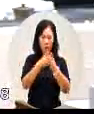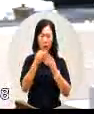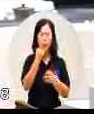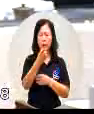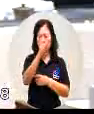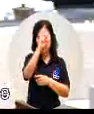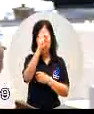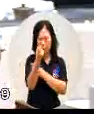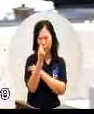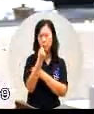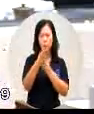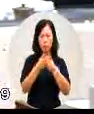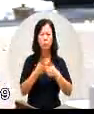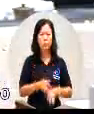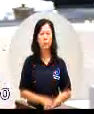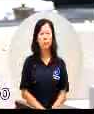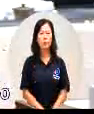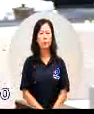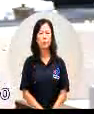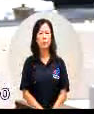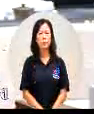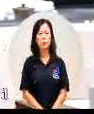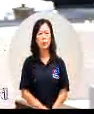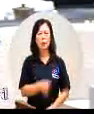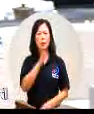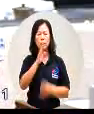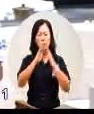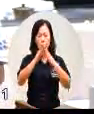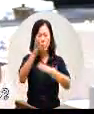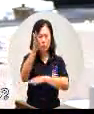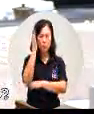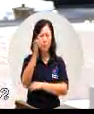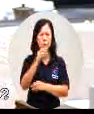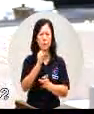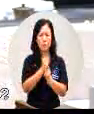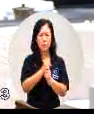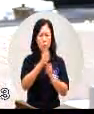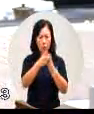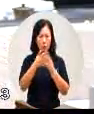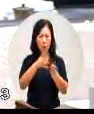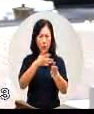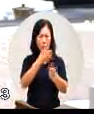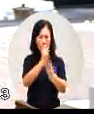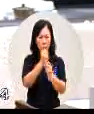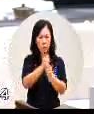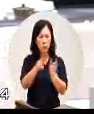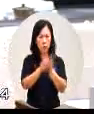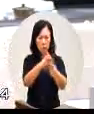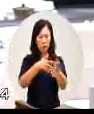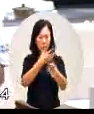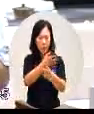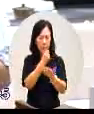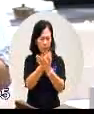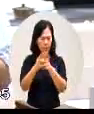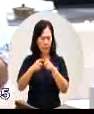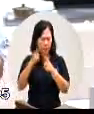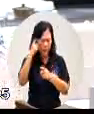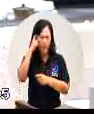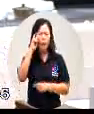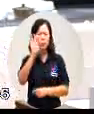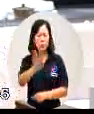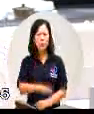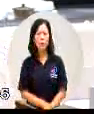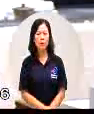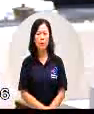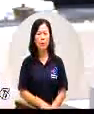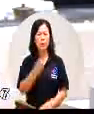再下一个，其实施政哦最重要的，施政最重要，要让人家感受百姓感受